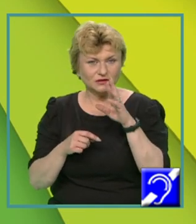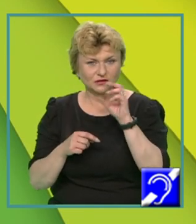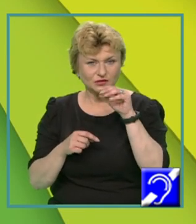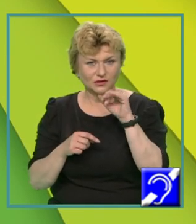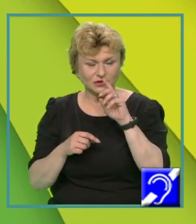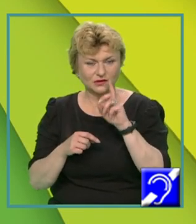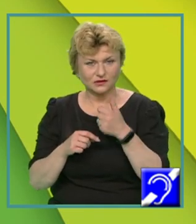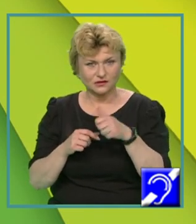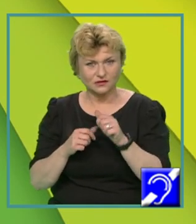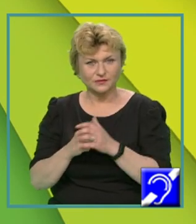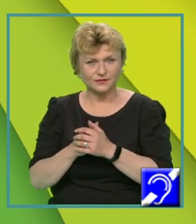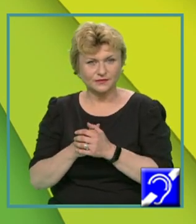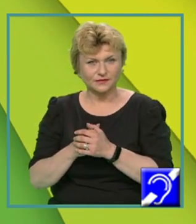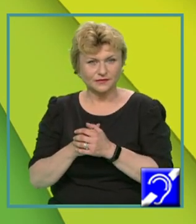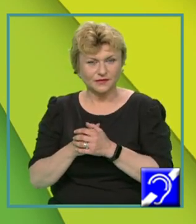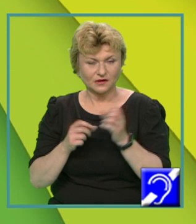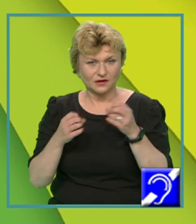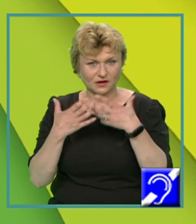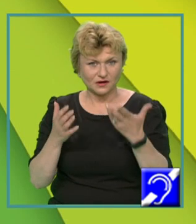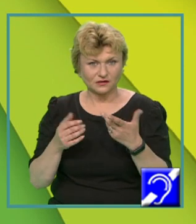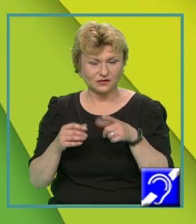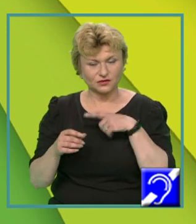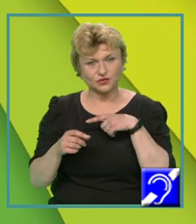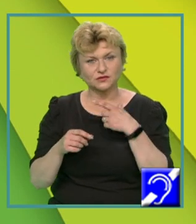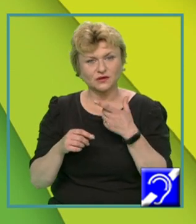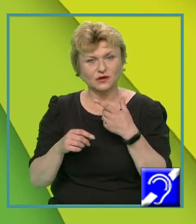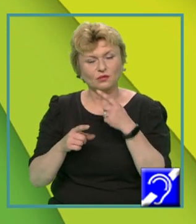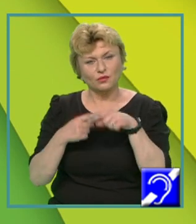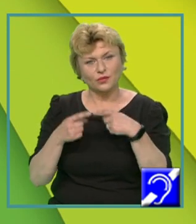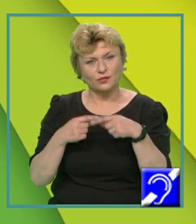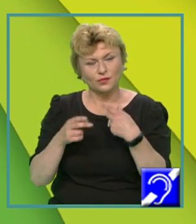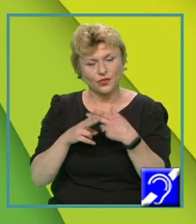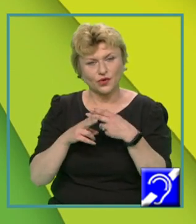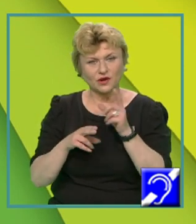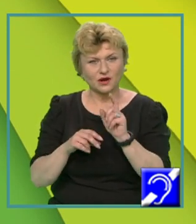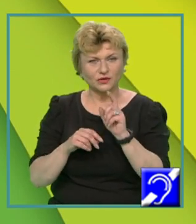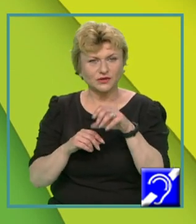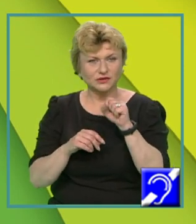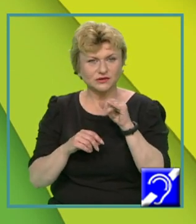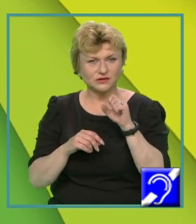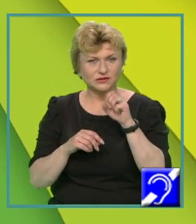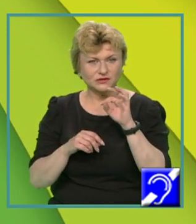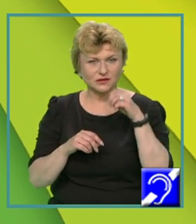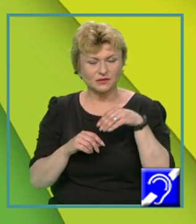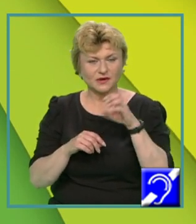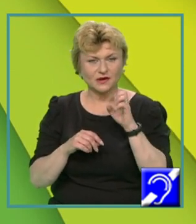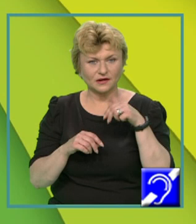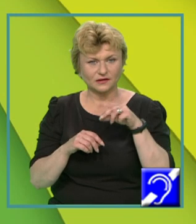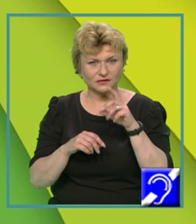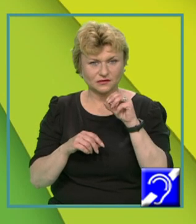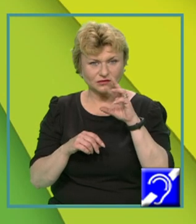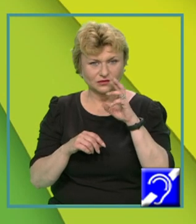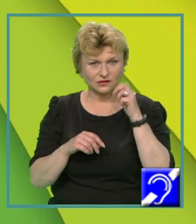a hipofizei, da, clar că sunt boli ale sistemului endocrin. Aici am fi putut scrie orice, nanism tiroidian,